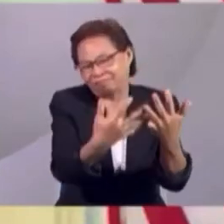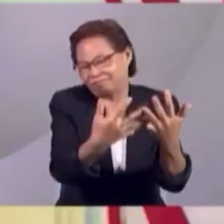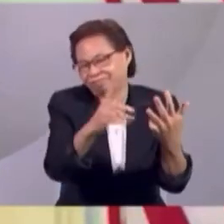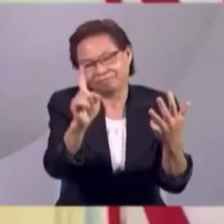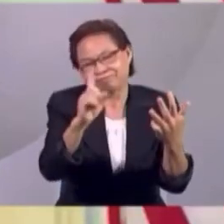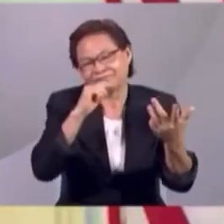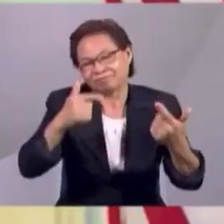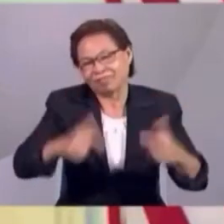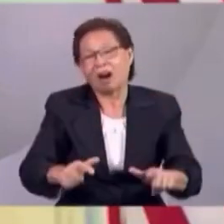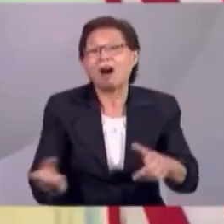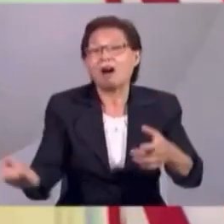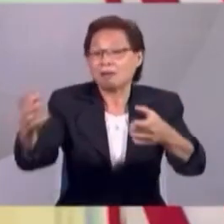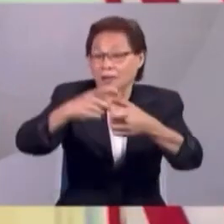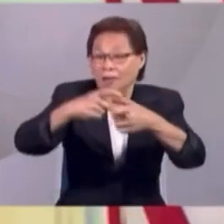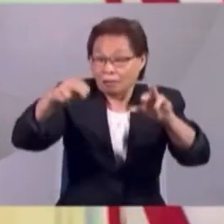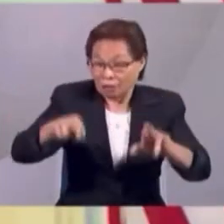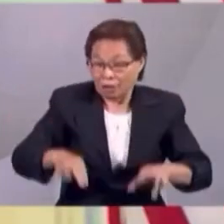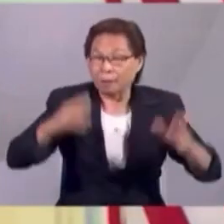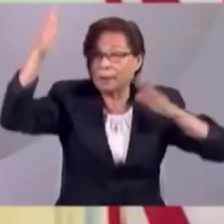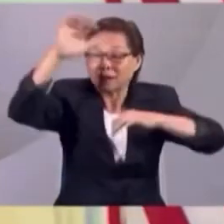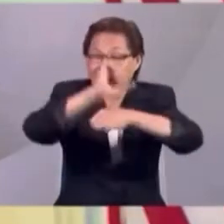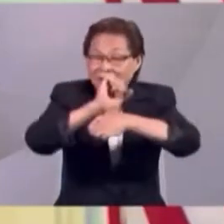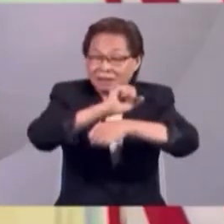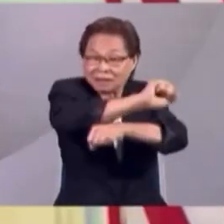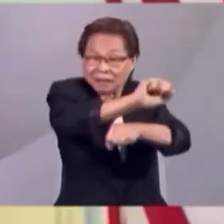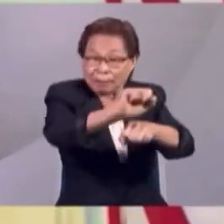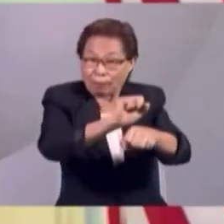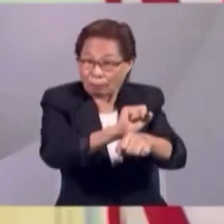Mengenai rakyat Malaysia yang bekerja di Singapura,